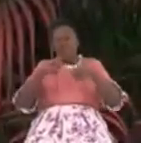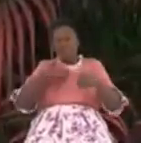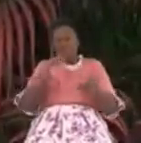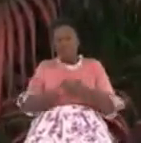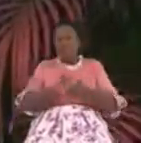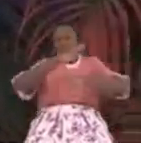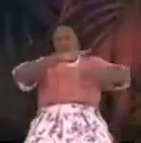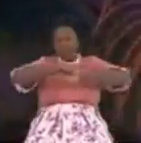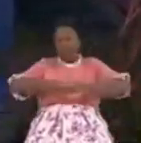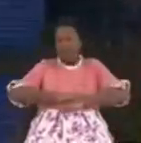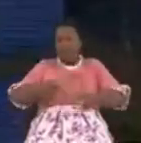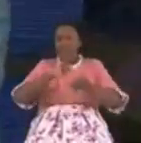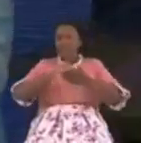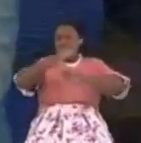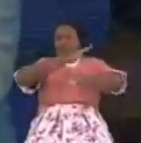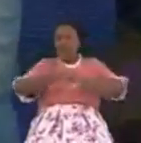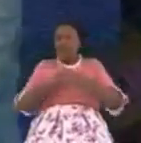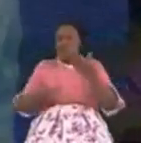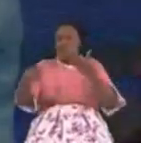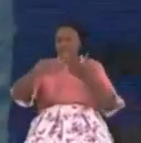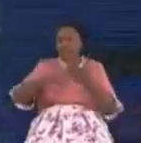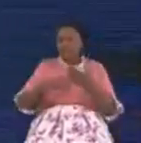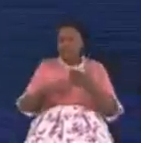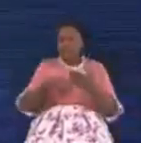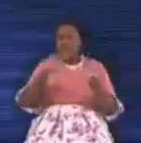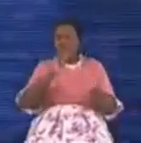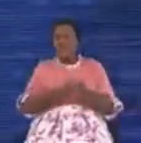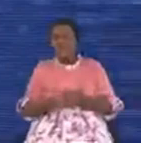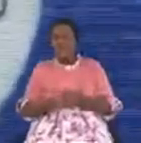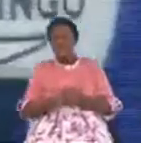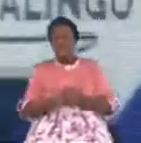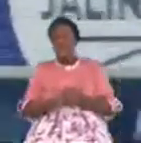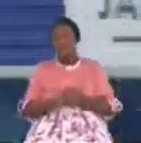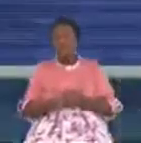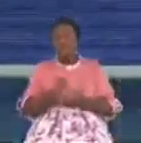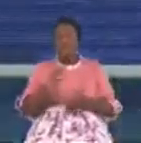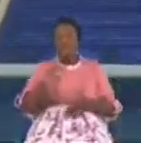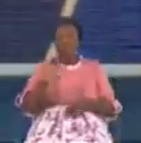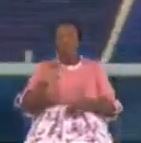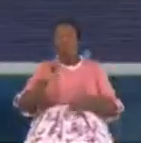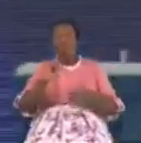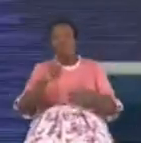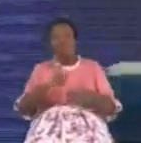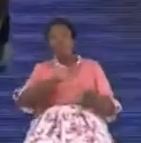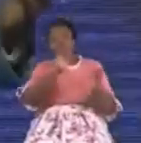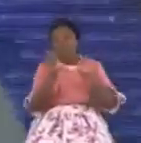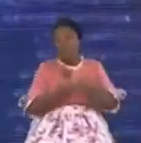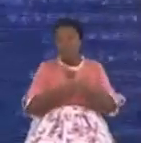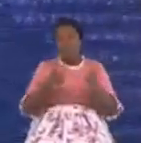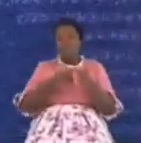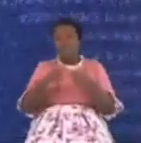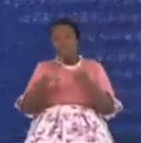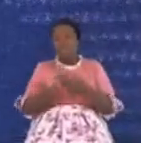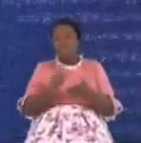ahụ, ezumike na mkpọghachi nke ndụ, inwogha ndụ ahụ nke ọ na-enwogha, ezi omume